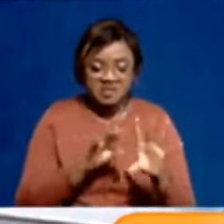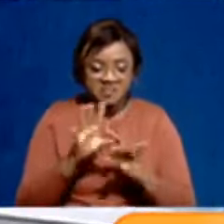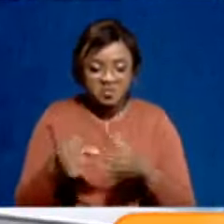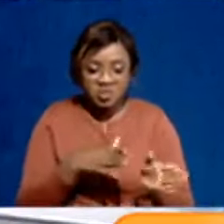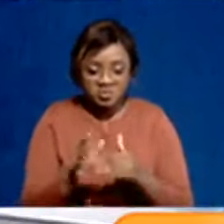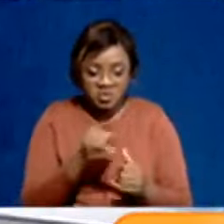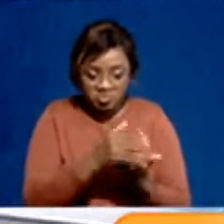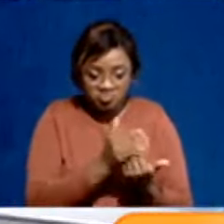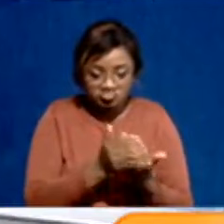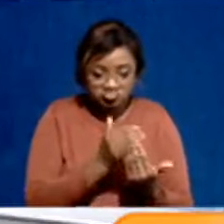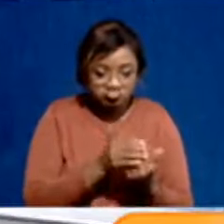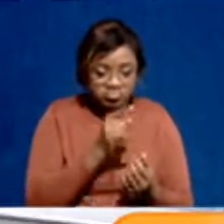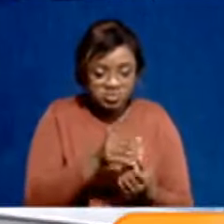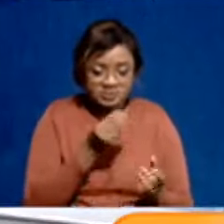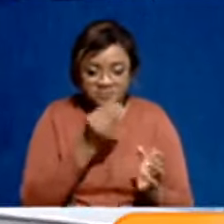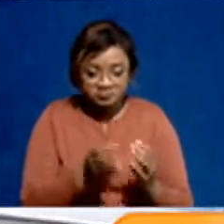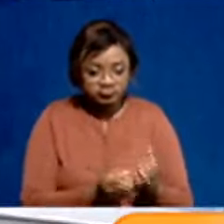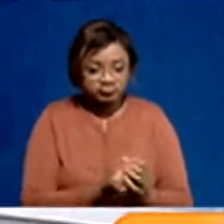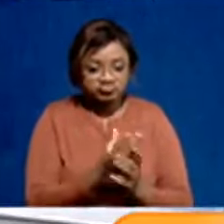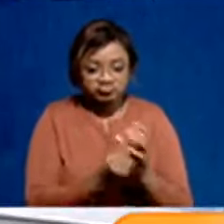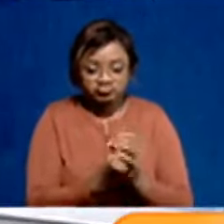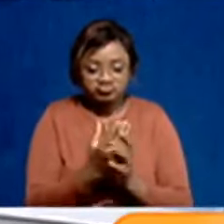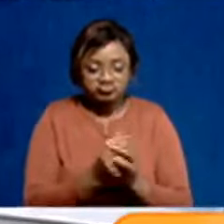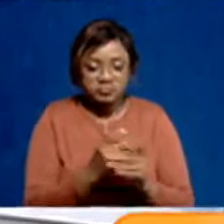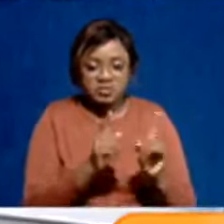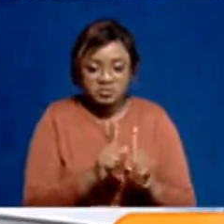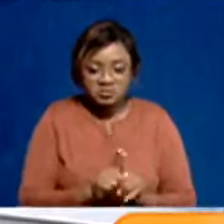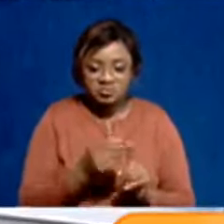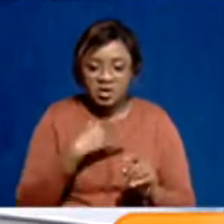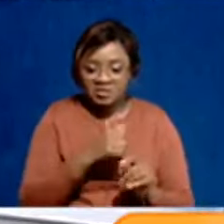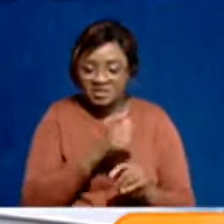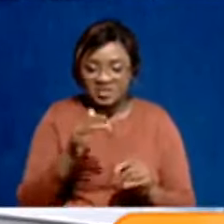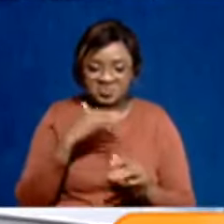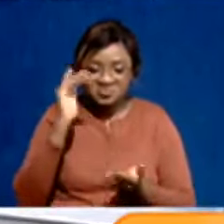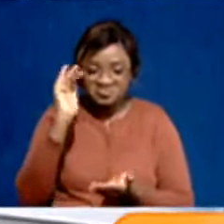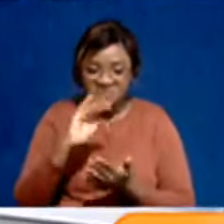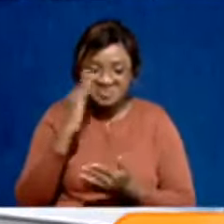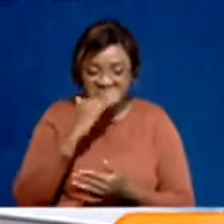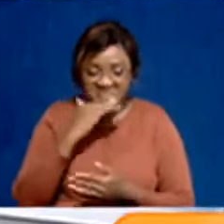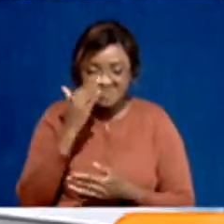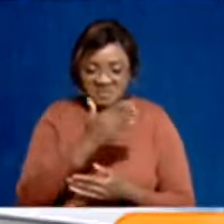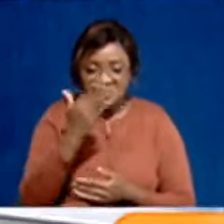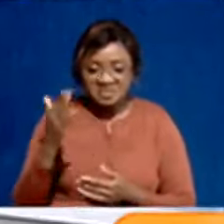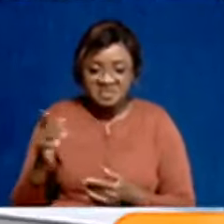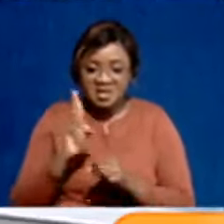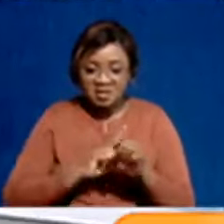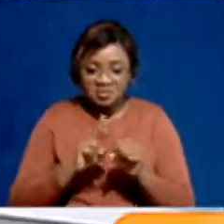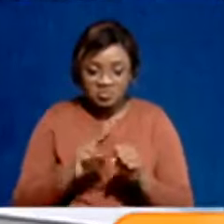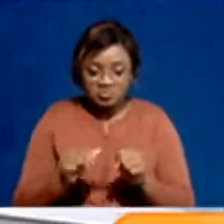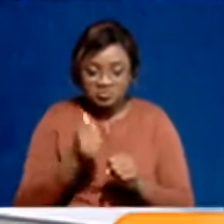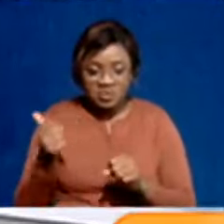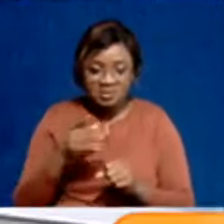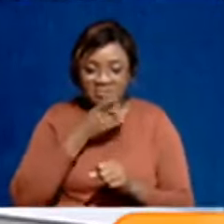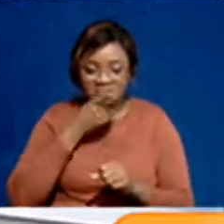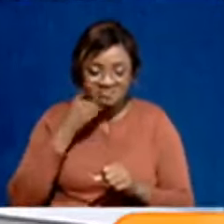wanakoishi. Mojawapo ya mbinu hizo ni matumizi ya mfumo wa deep litter unaotumia makapi yaliyokaushwa kama godoro kwa mifugo